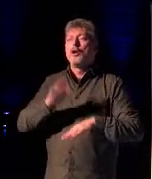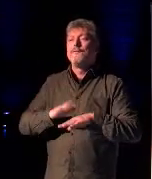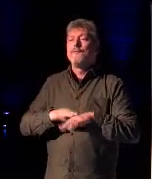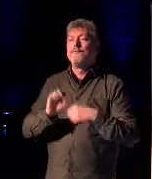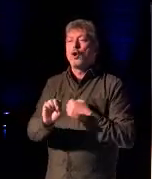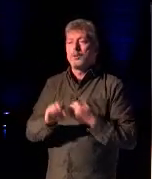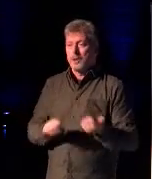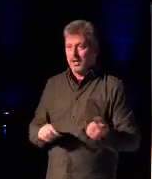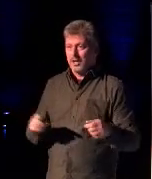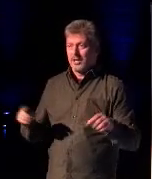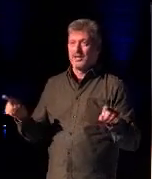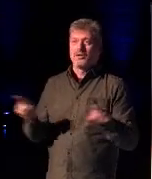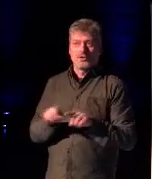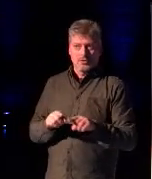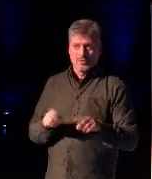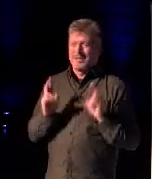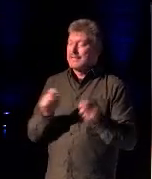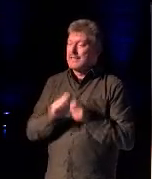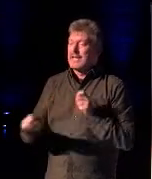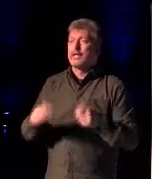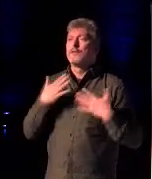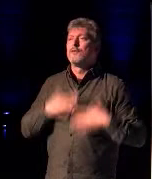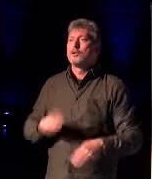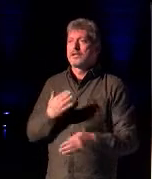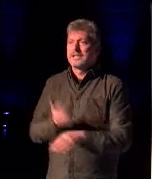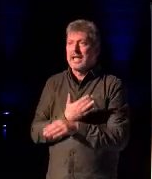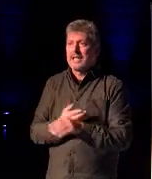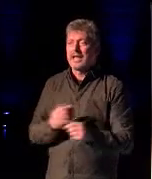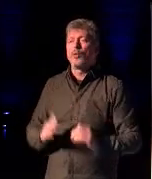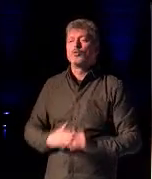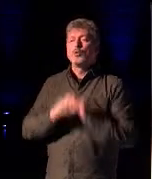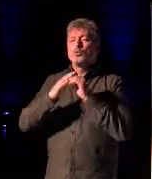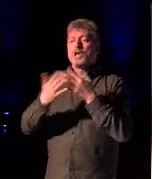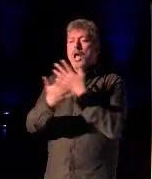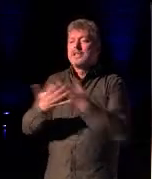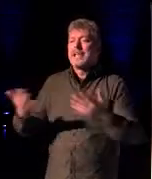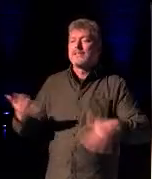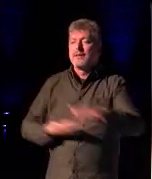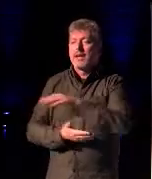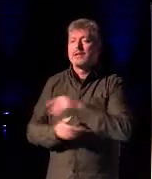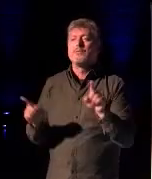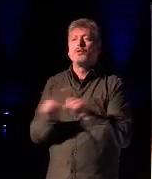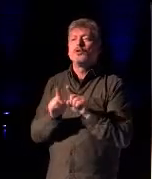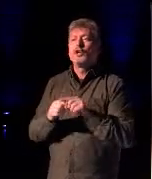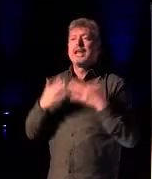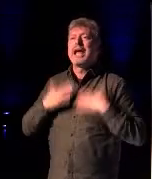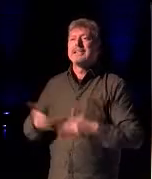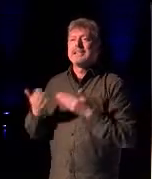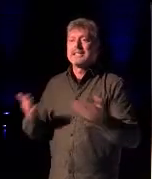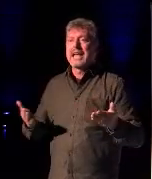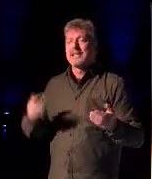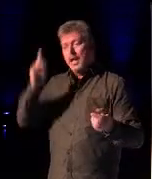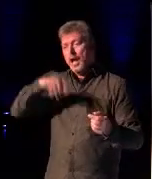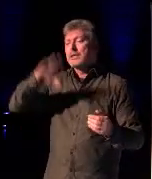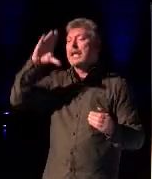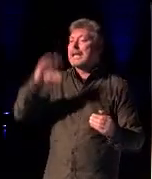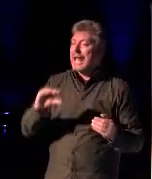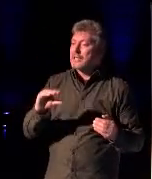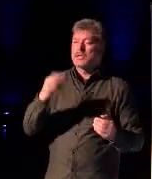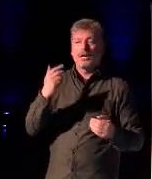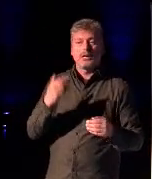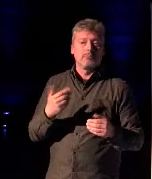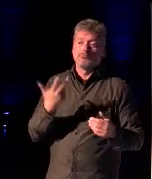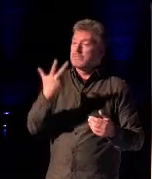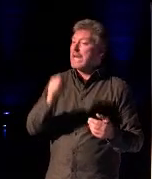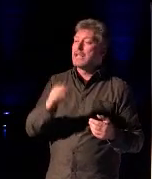ta vare på sosialt nettverk. Du reduserer bruken av helsetjenester med inntil 30% ved å